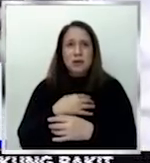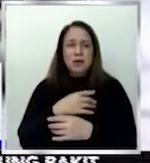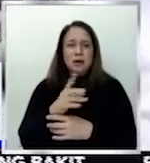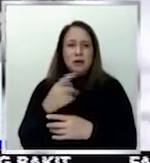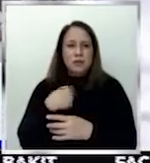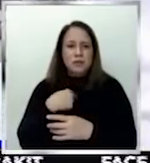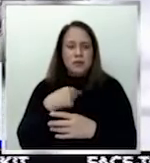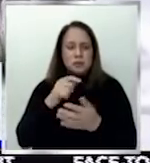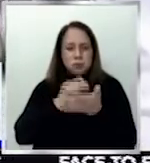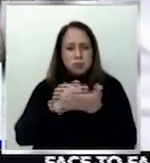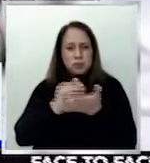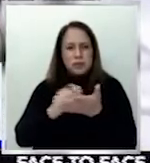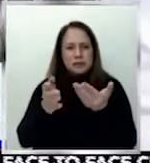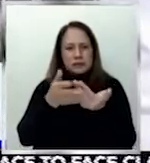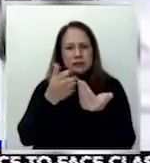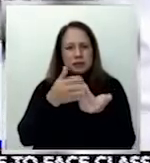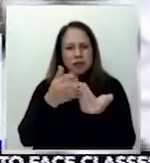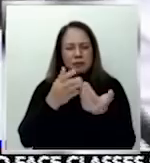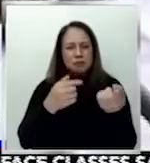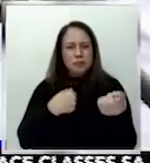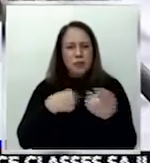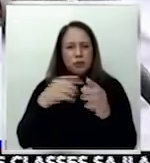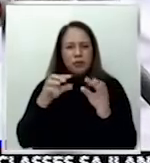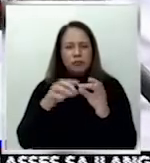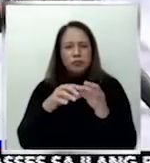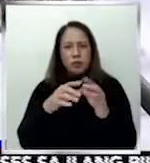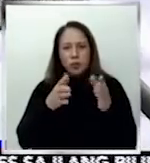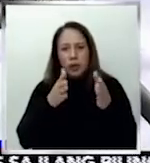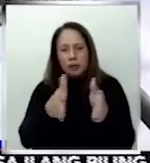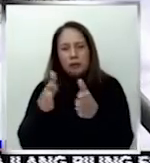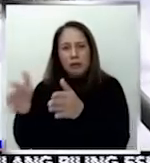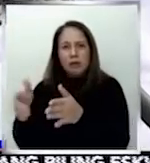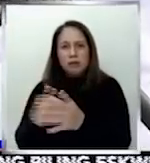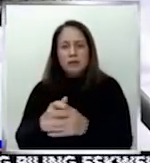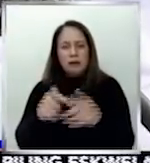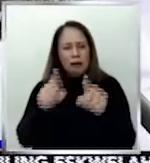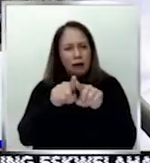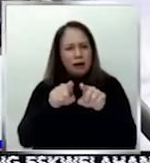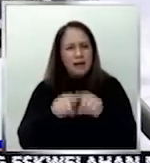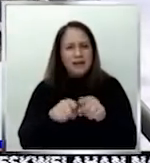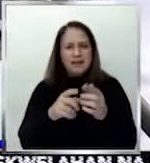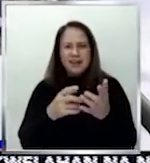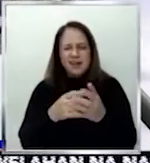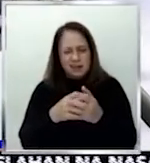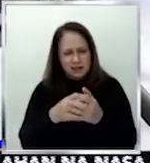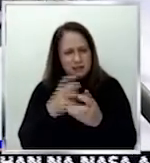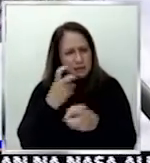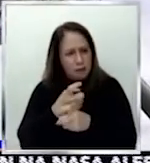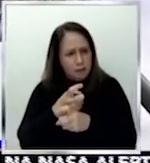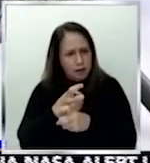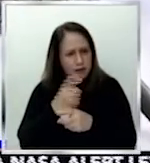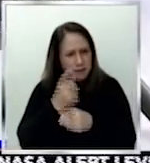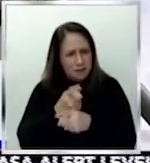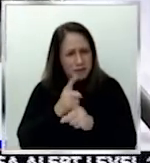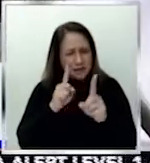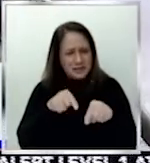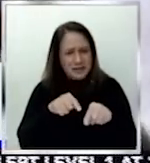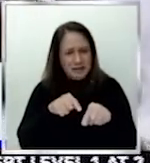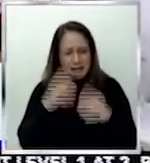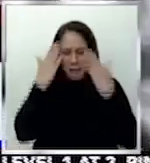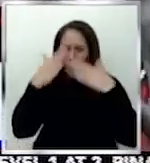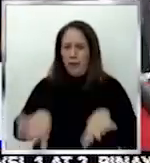in simplified form as... Oh. Tama kaya ito sinagot na anak mo? Hindi ko po.